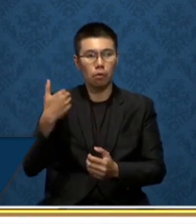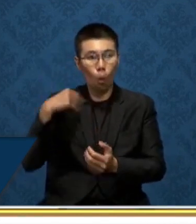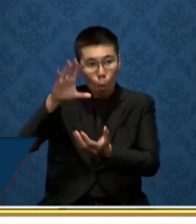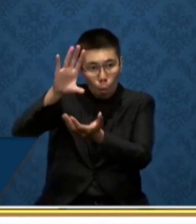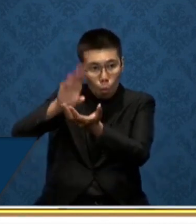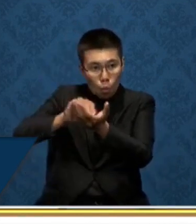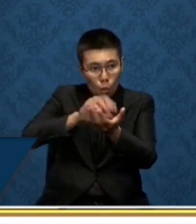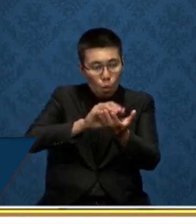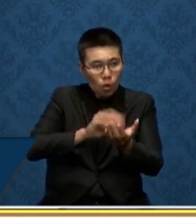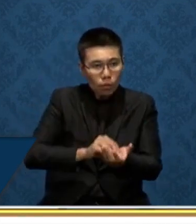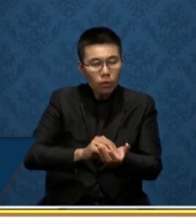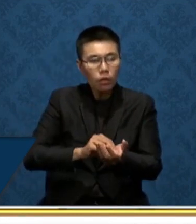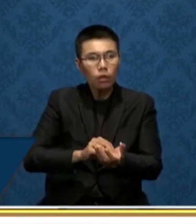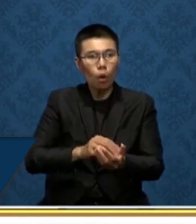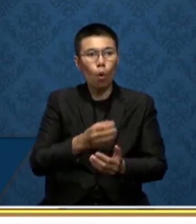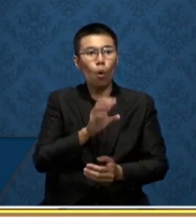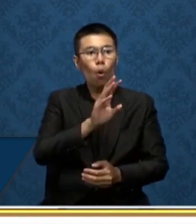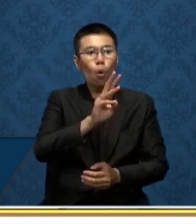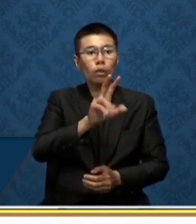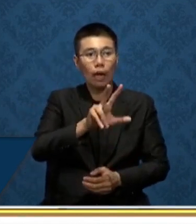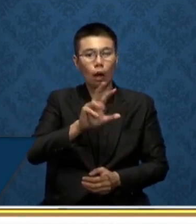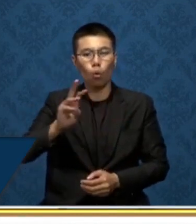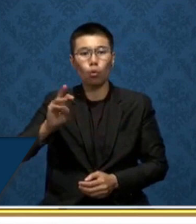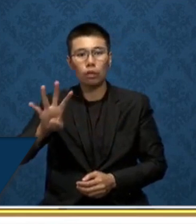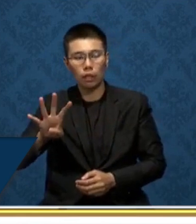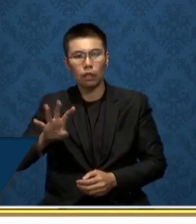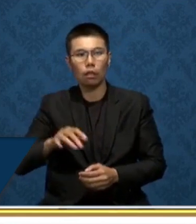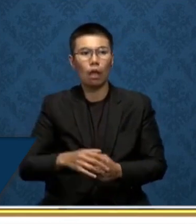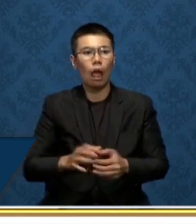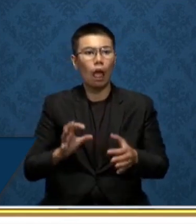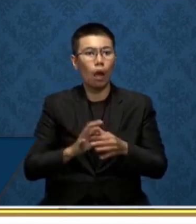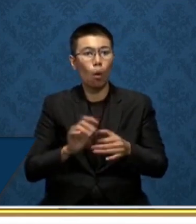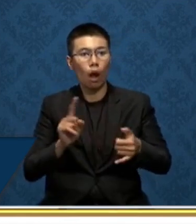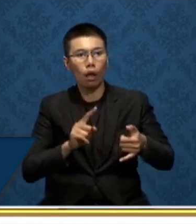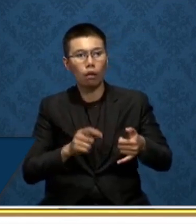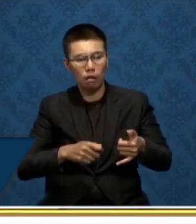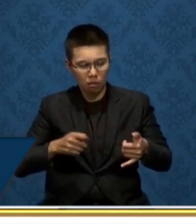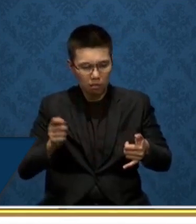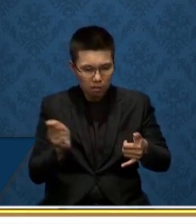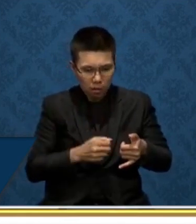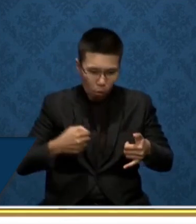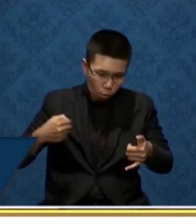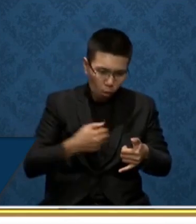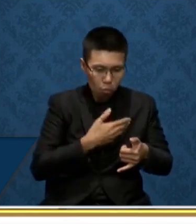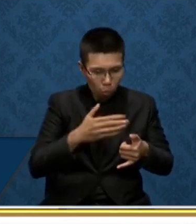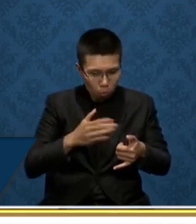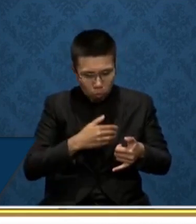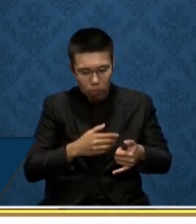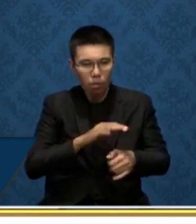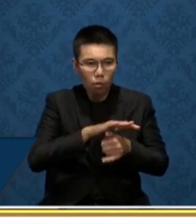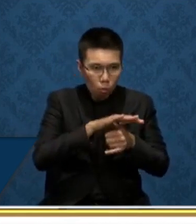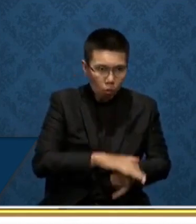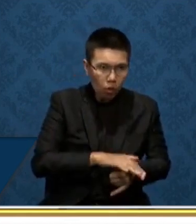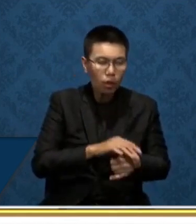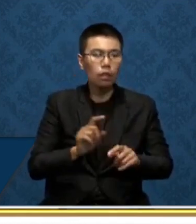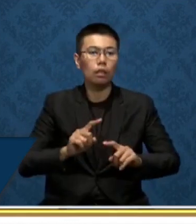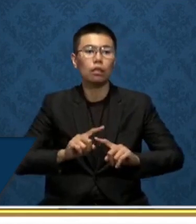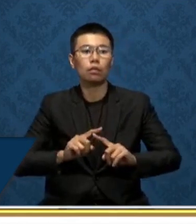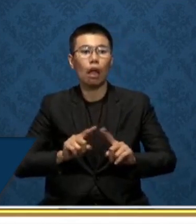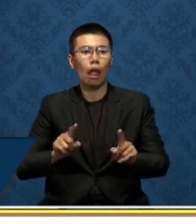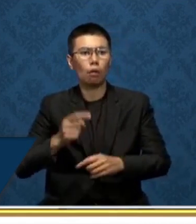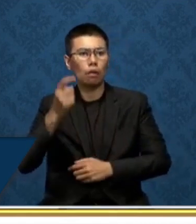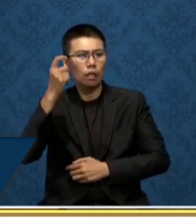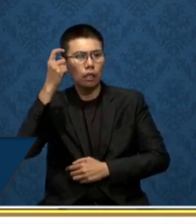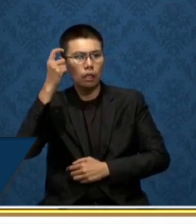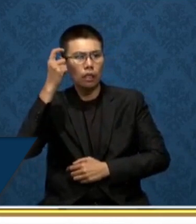ในรายงาน2ฉบับนี้ส่วนมากจะเป็นความรุนแรงทางด้านร่างกายนะครับ physical abuse นะครับแต่เราละเลยสิ่งต่าง